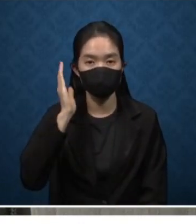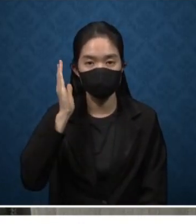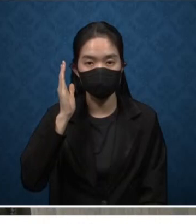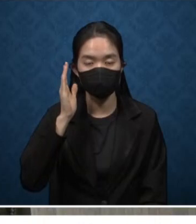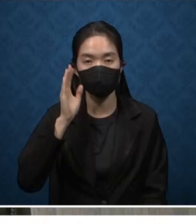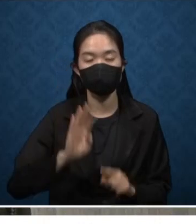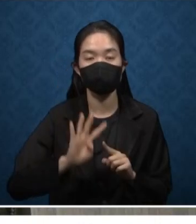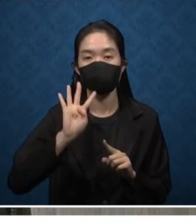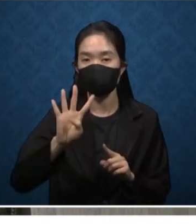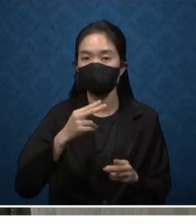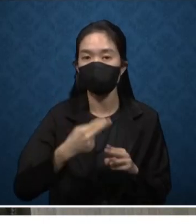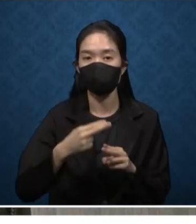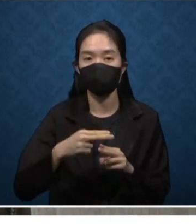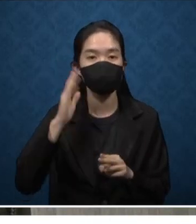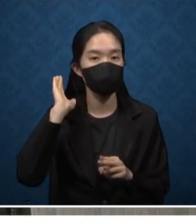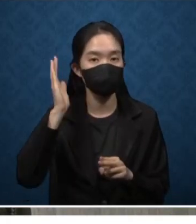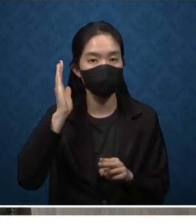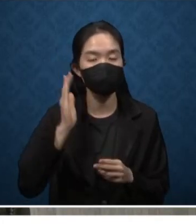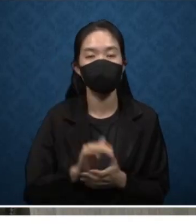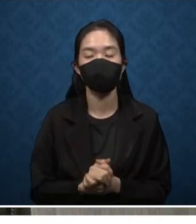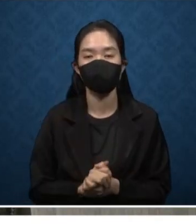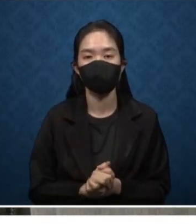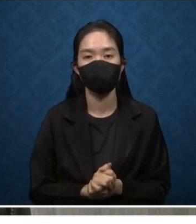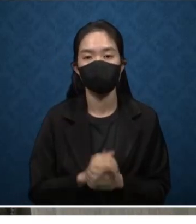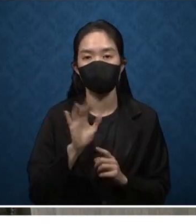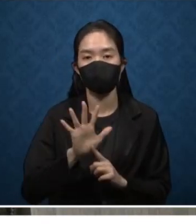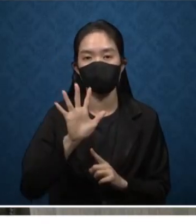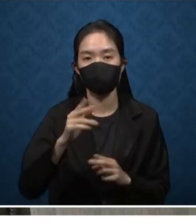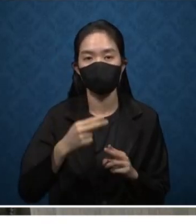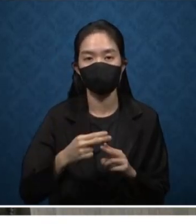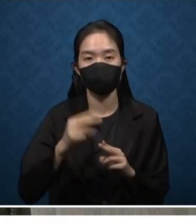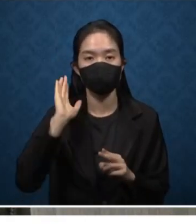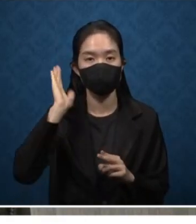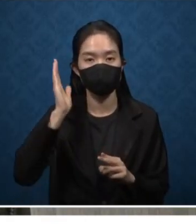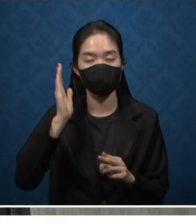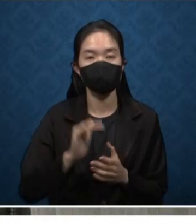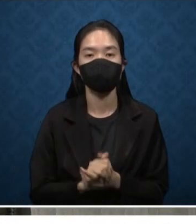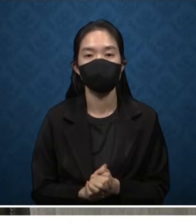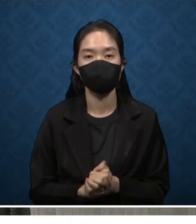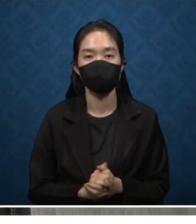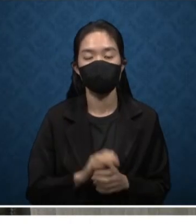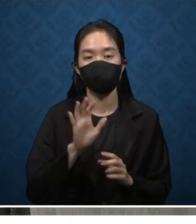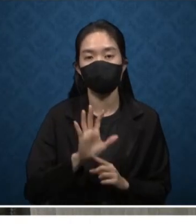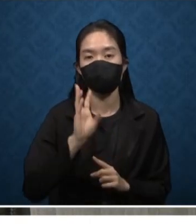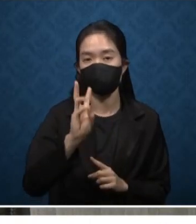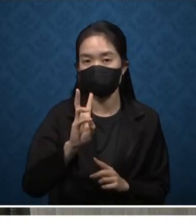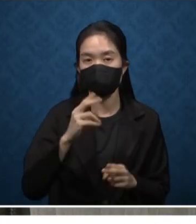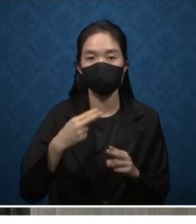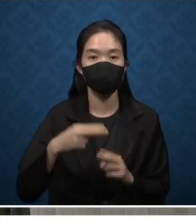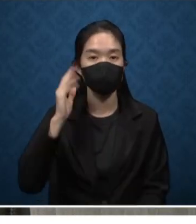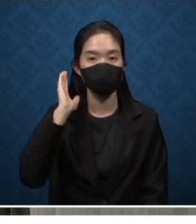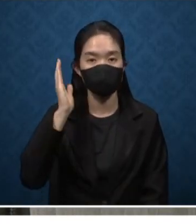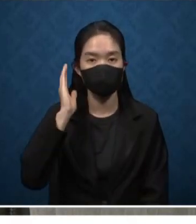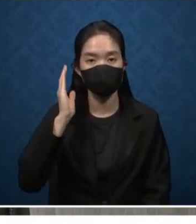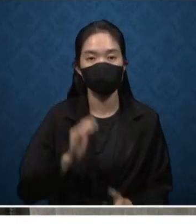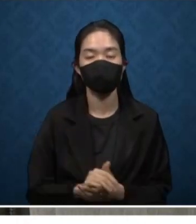องโรย4พลเอกฉัตรเฉลิมเฉลิมสุข5นายดิเรกฤทธิ์เจนทองธรรม6พลเอกบุญ